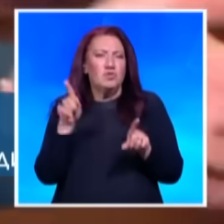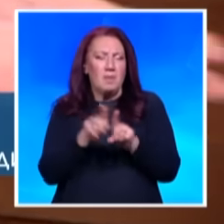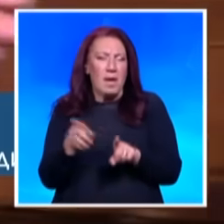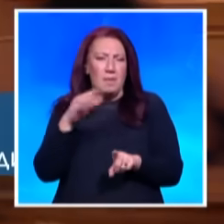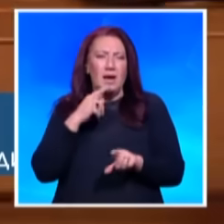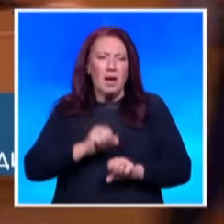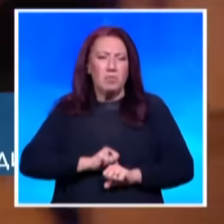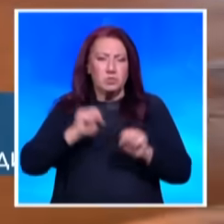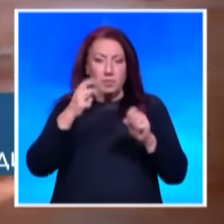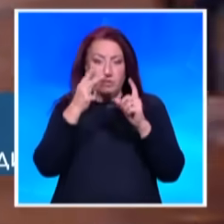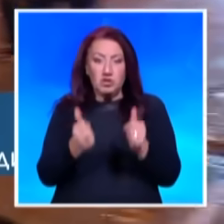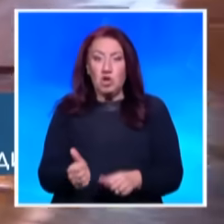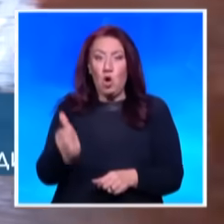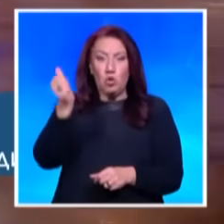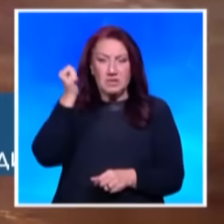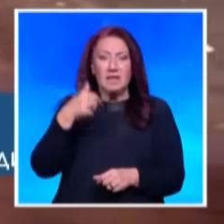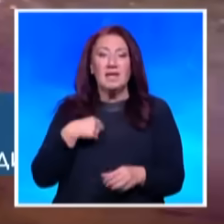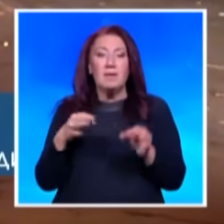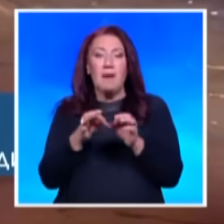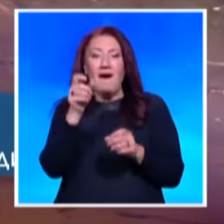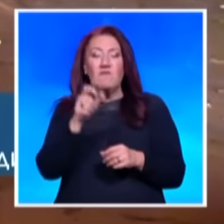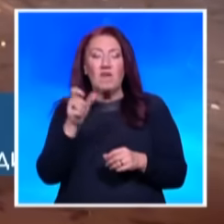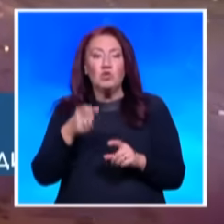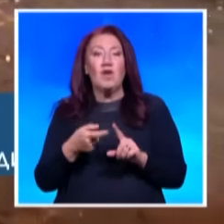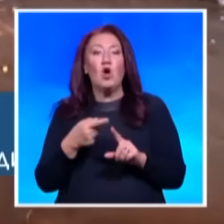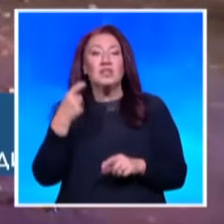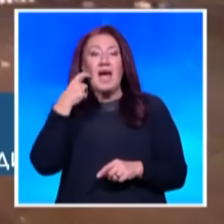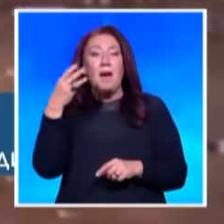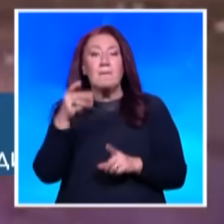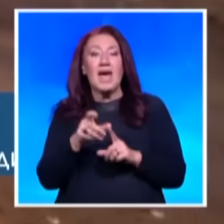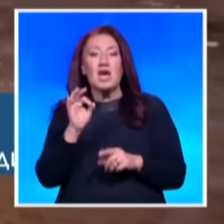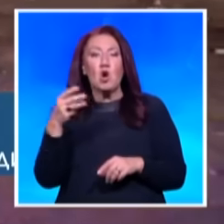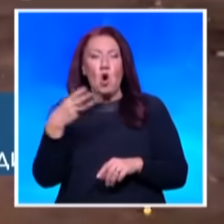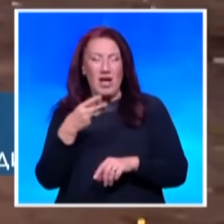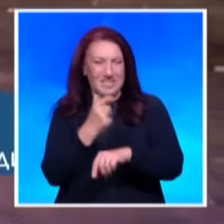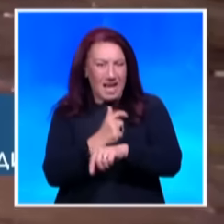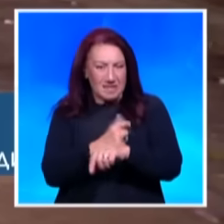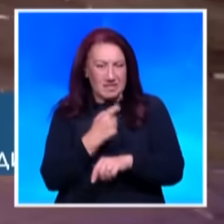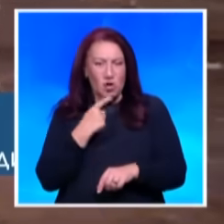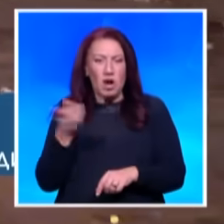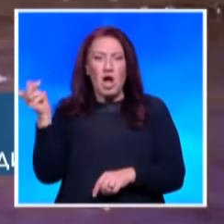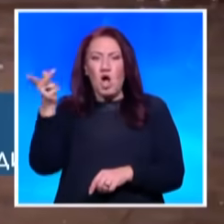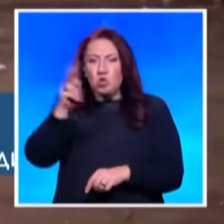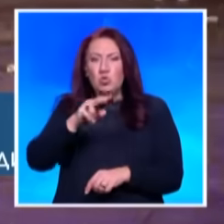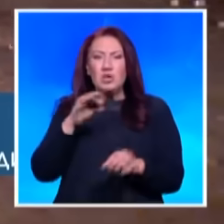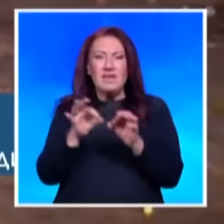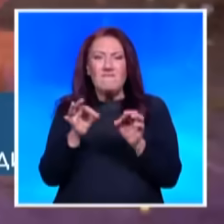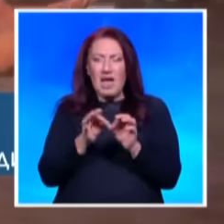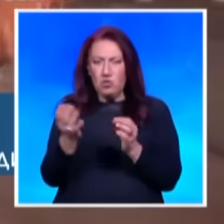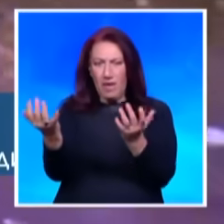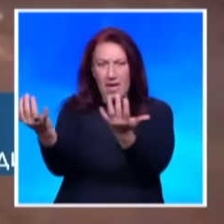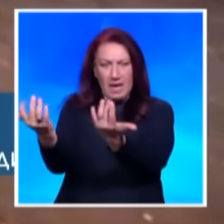Доколкото виждам, има фенове и на Берое. Има фенове, които отново започнаха да прииждат от долу, тъй като жандармерията не може да ги